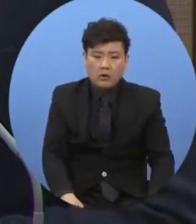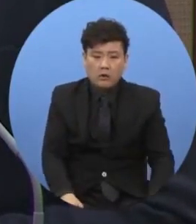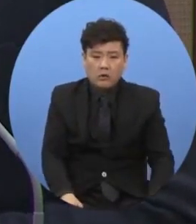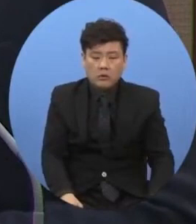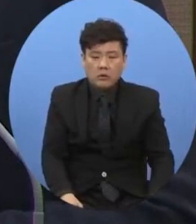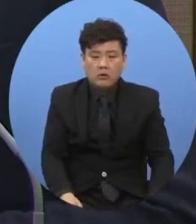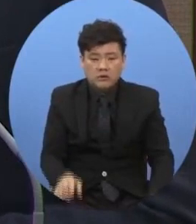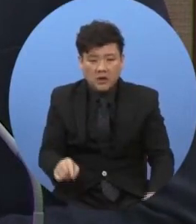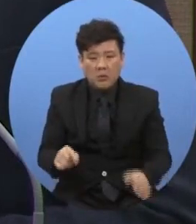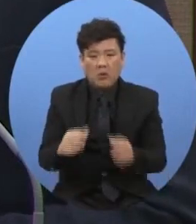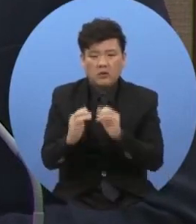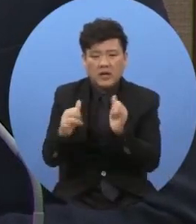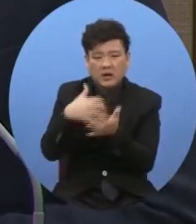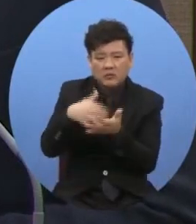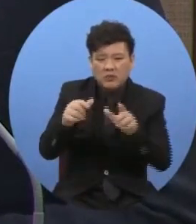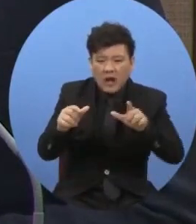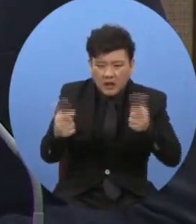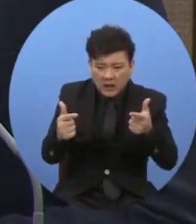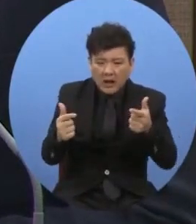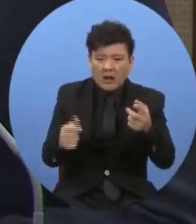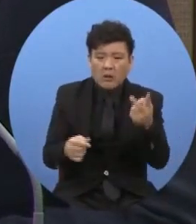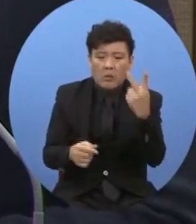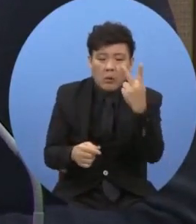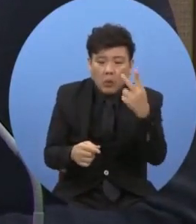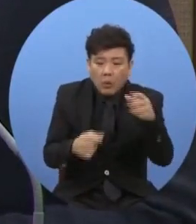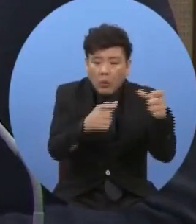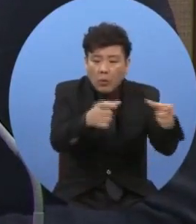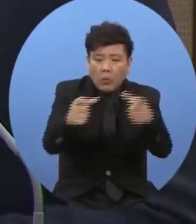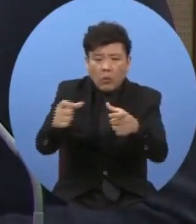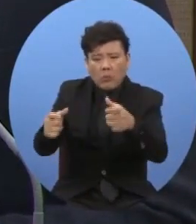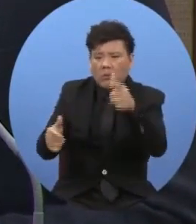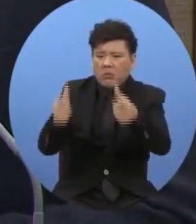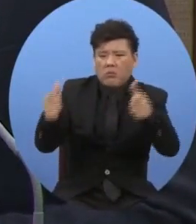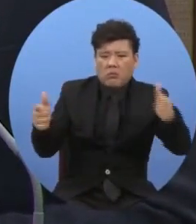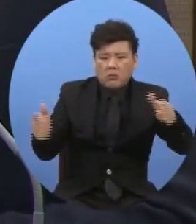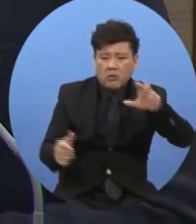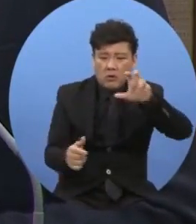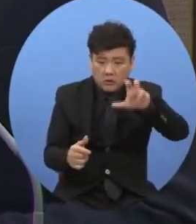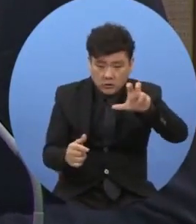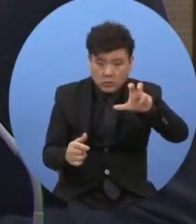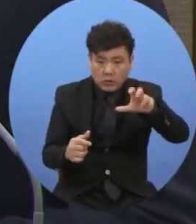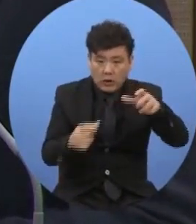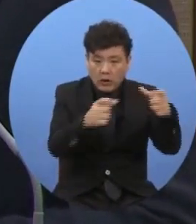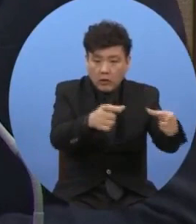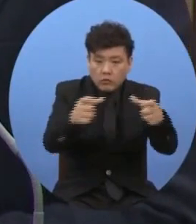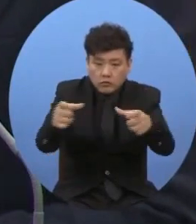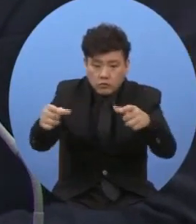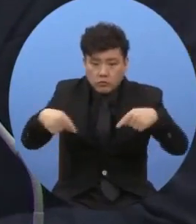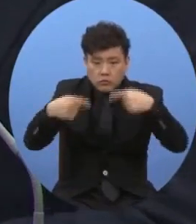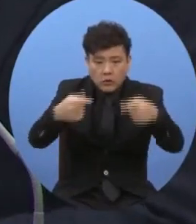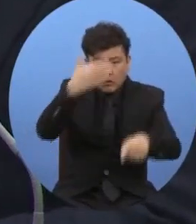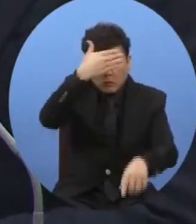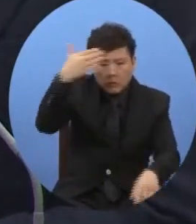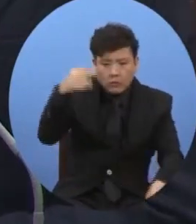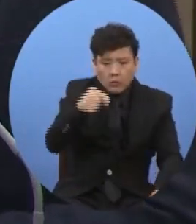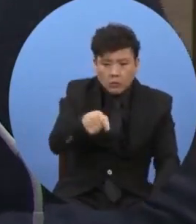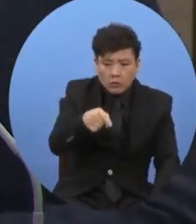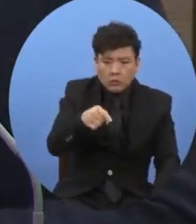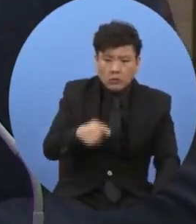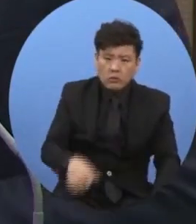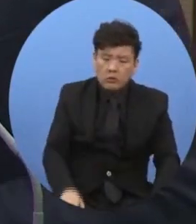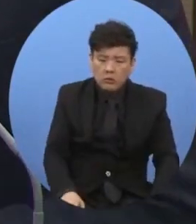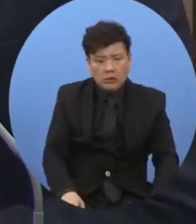차이를 말씀드리는 게 아니라 편차가 분명히 존재하고 실제로 이 25개 자치구 참여하는 청년들 사이에서 과거와 다르게 효능감이